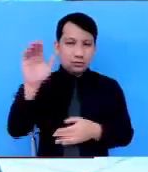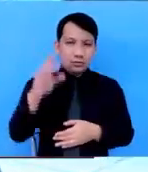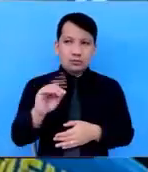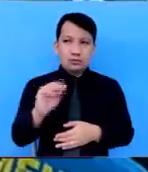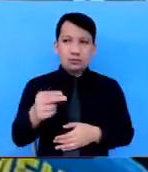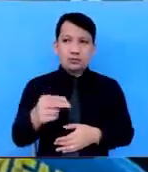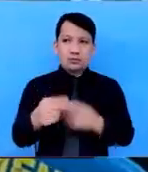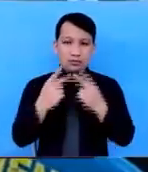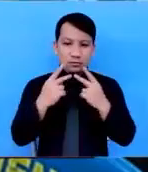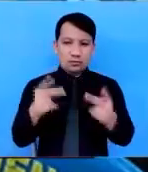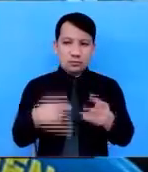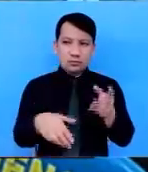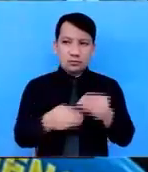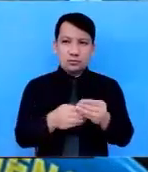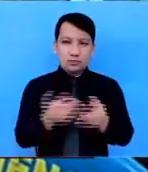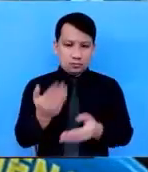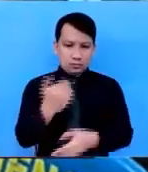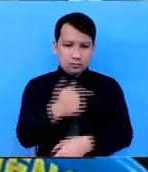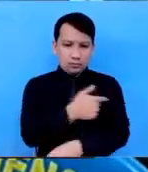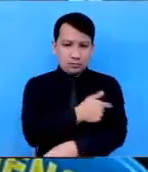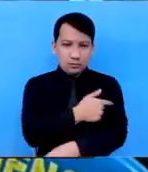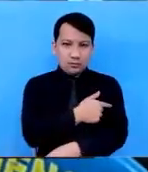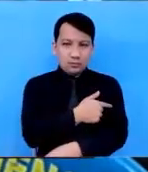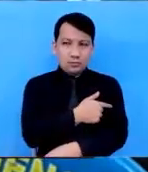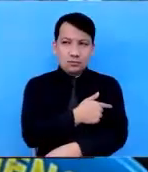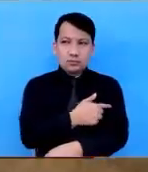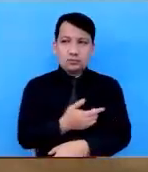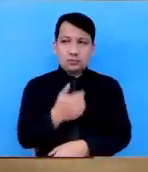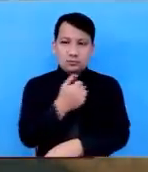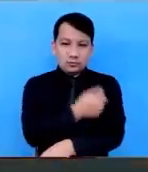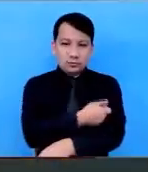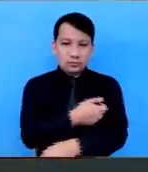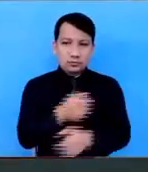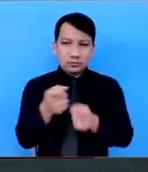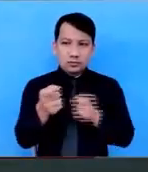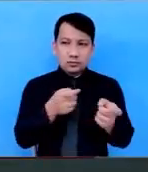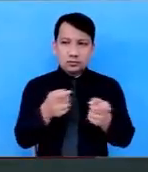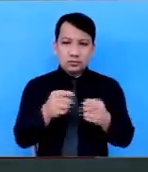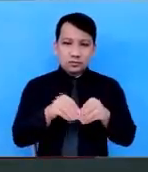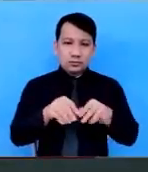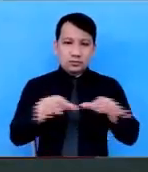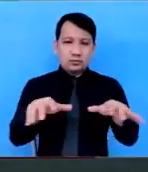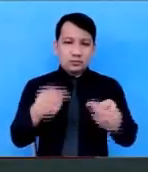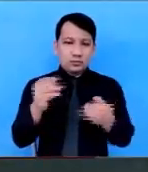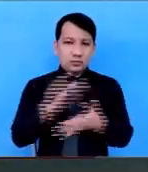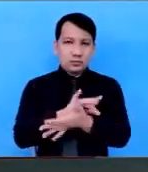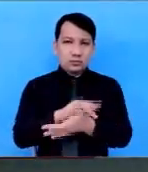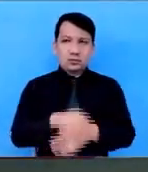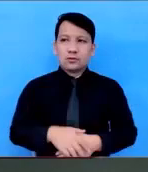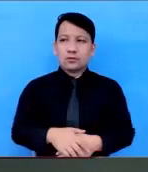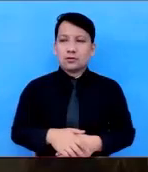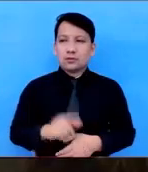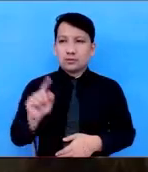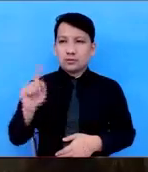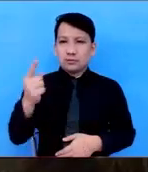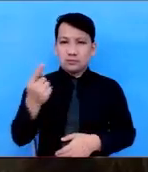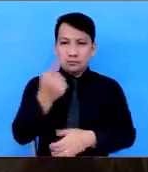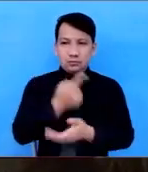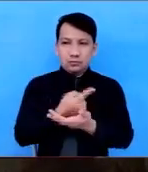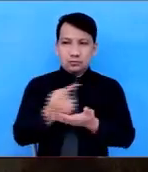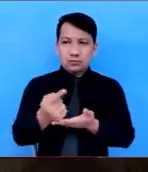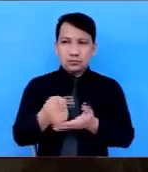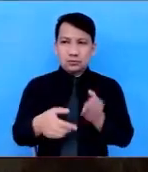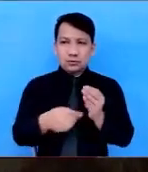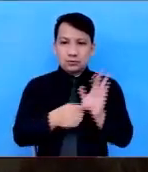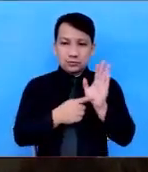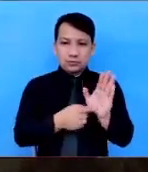publiko, magpabakuna at magpa-booster shot para mapigilan ang pagdami ng mga kaso. Sa unang linggo kasi na pinaslakas